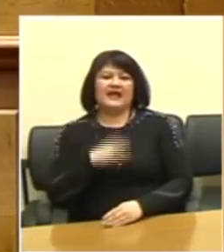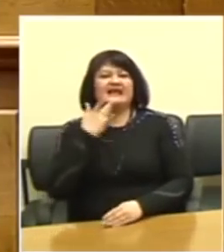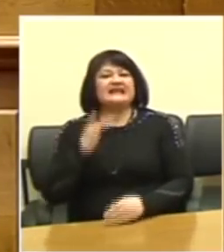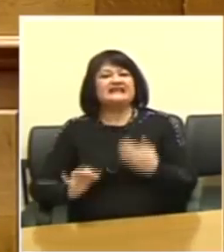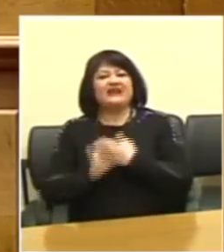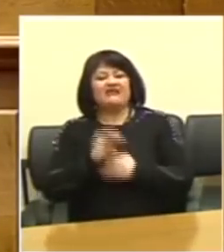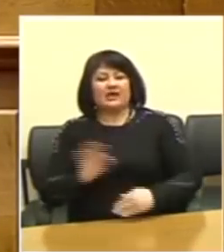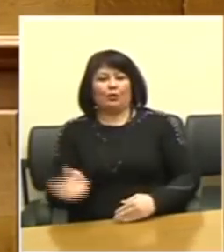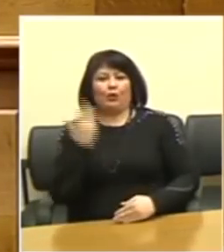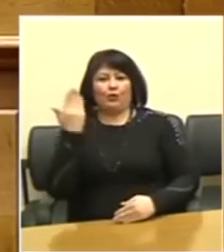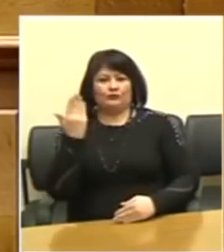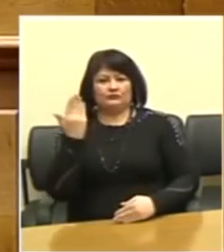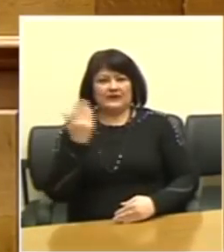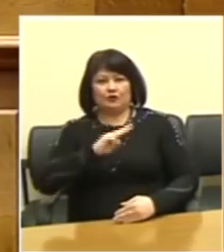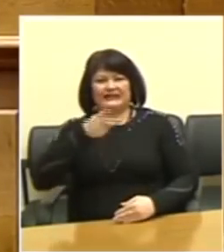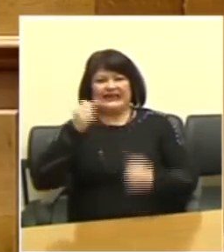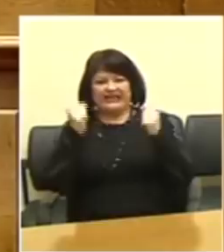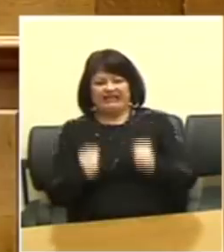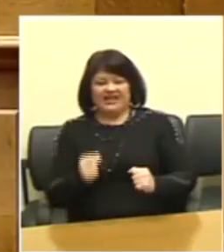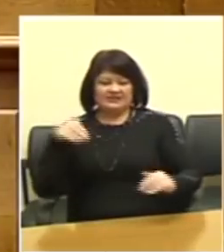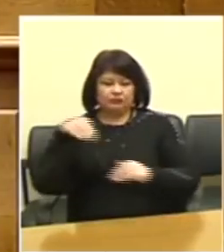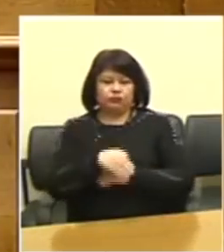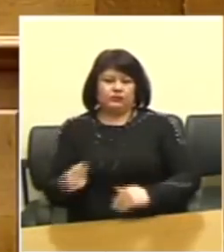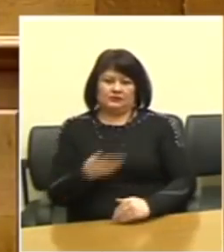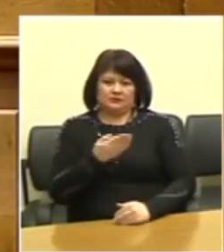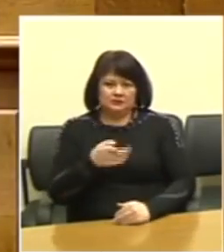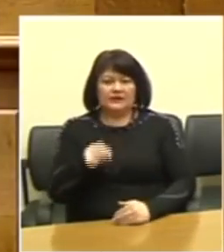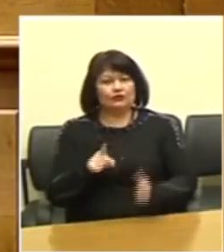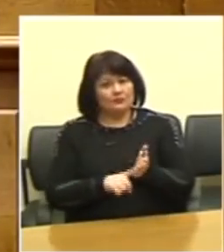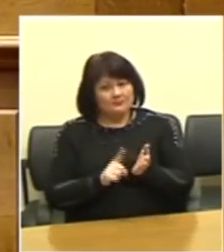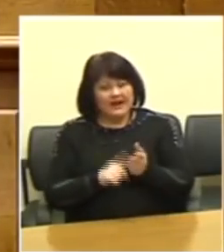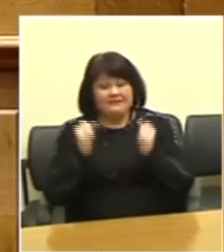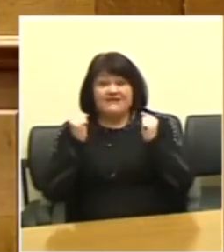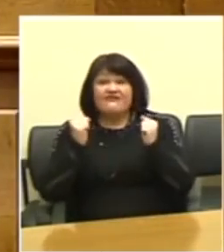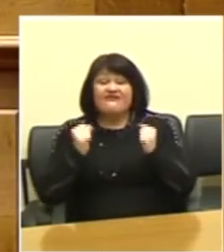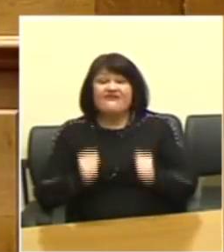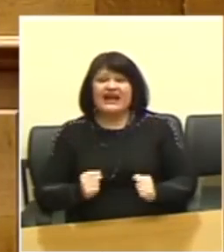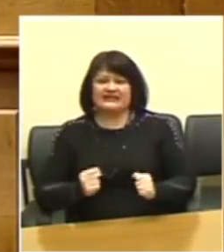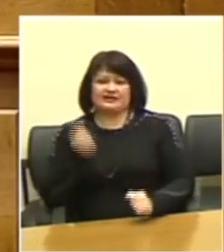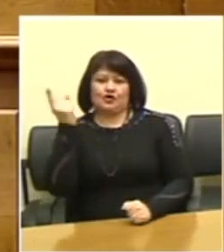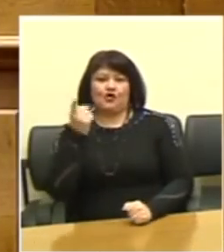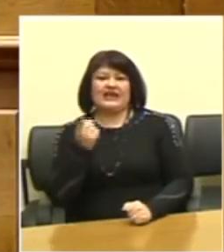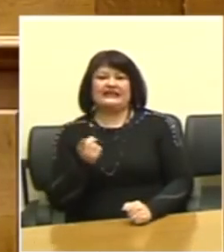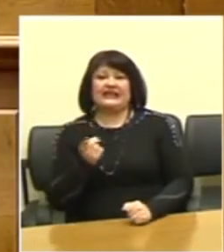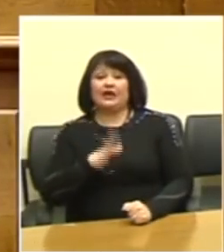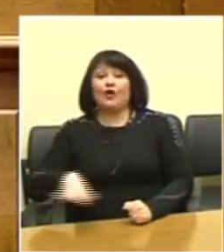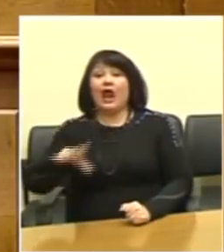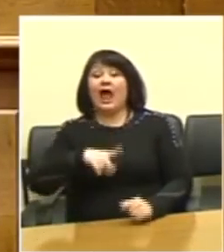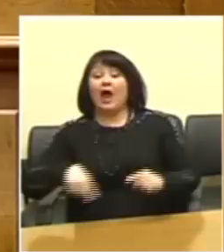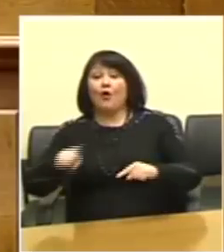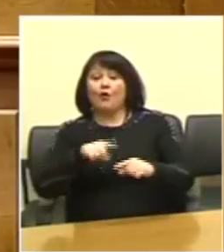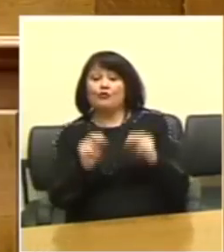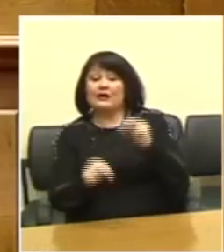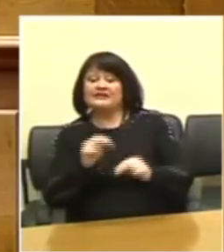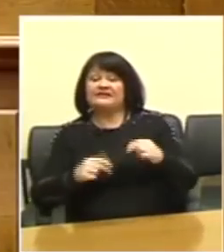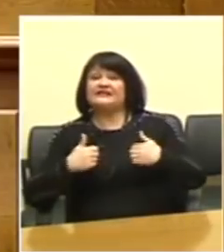Αυγή από την τρίτη θέση, και αυτό θα πρέπει να είναι βασικό κριτήριο για το λαό μας, για την